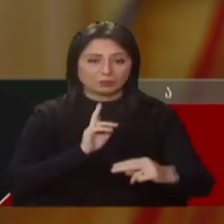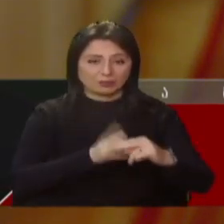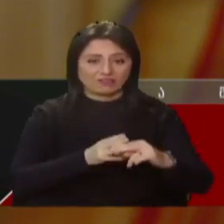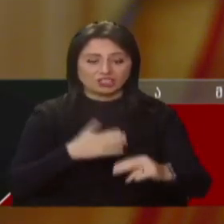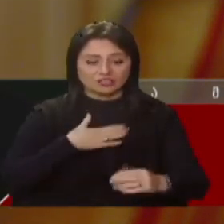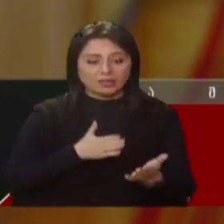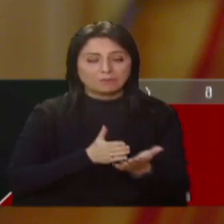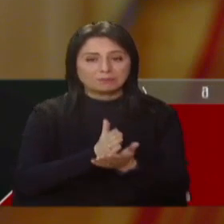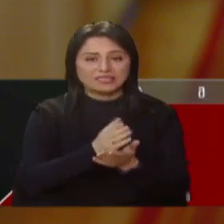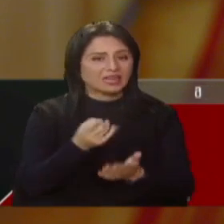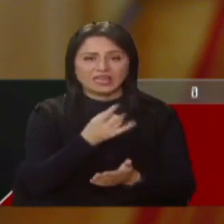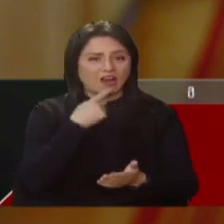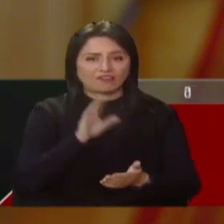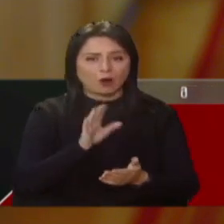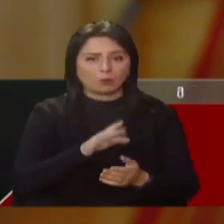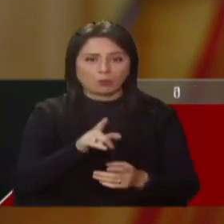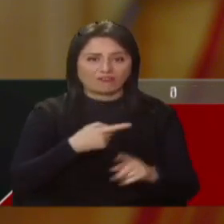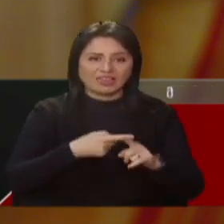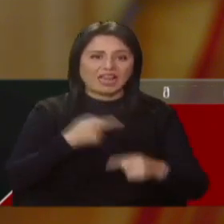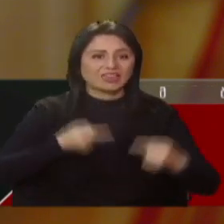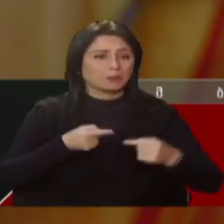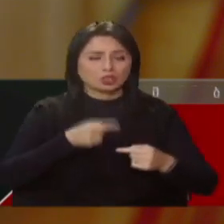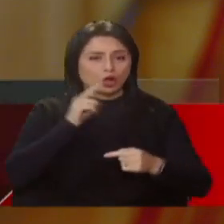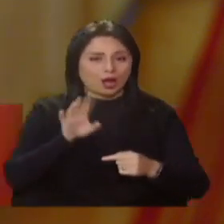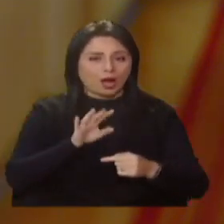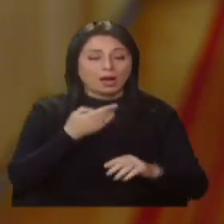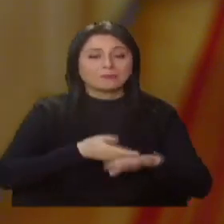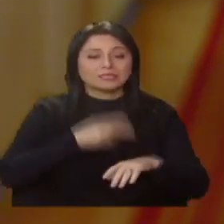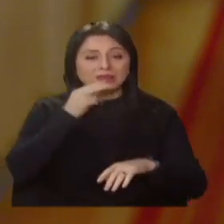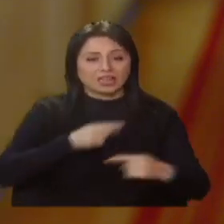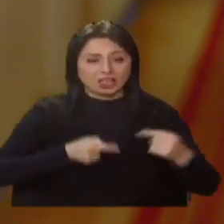პრევენციას. Ჩვენი მიზანი არ არის კიდევ ერთხელ ვთქვი, დანებთან ბრძოლა, ჩვენი მიზანია მძიმე დანაშაულთან ბრძოლა.